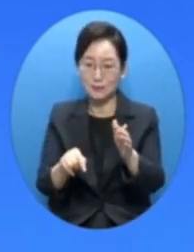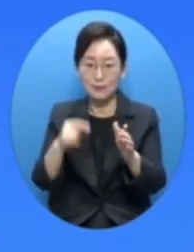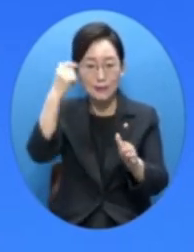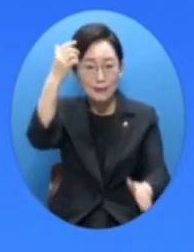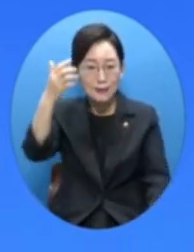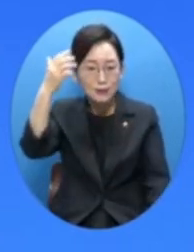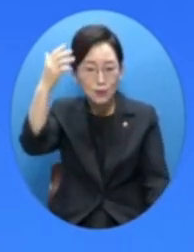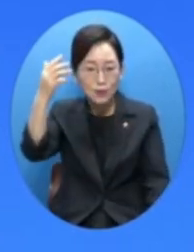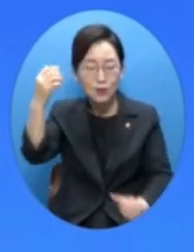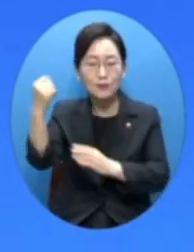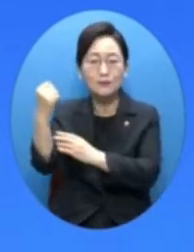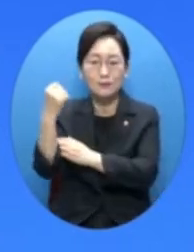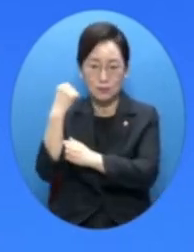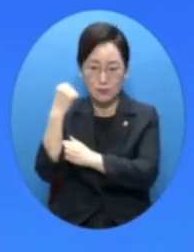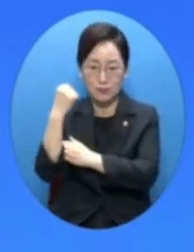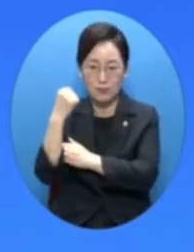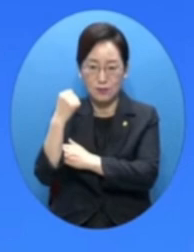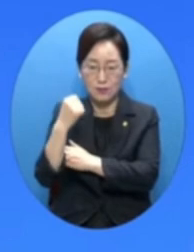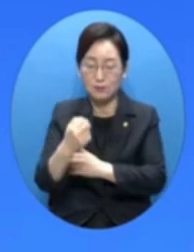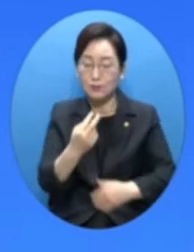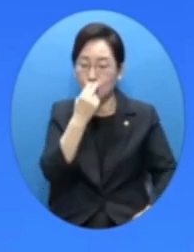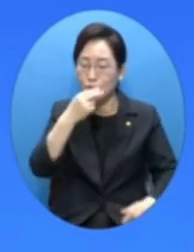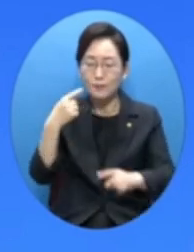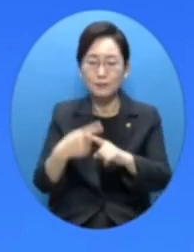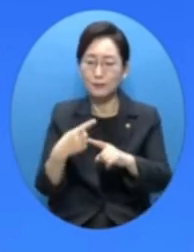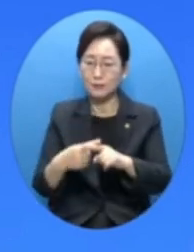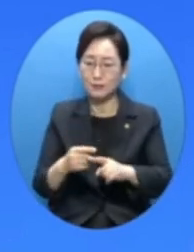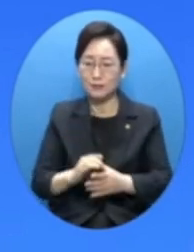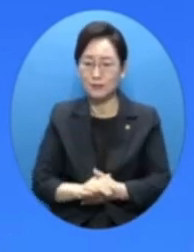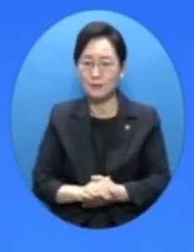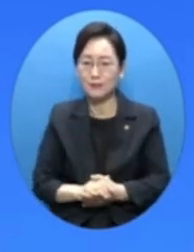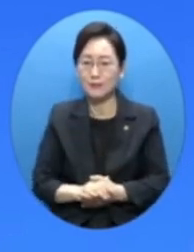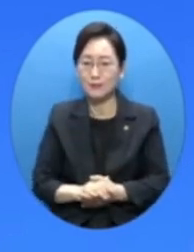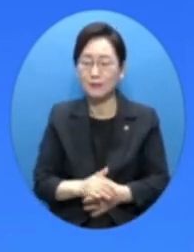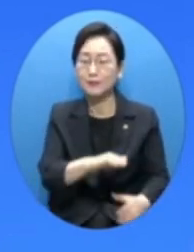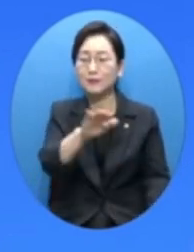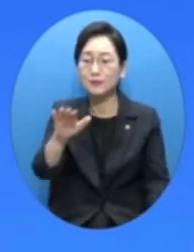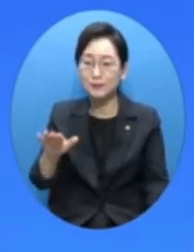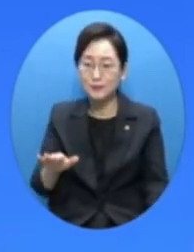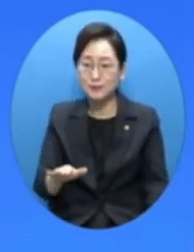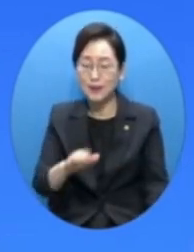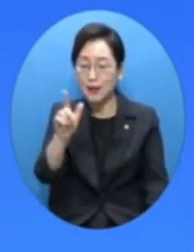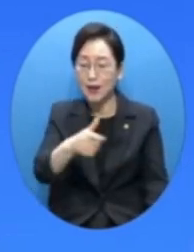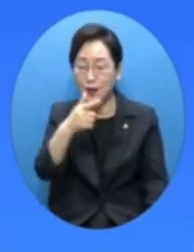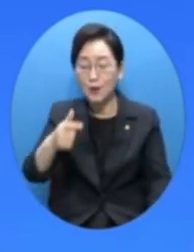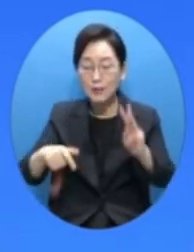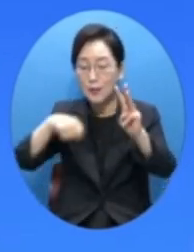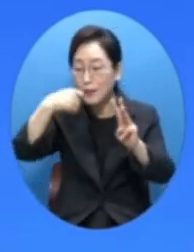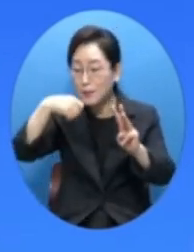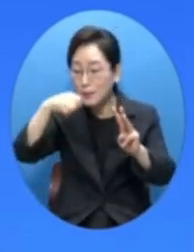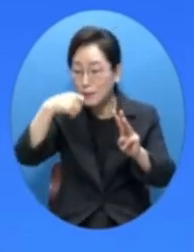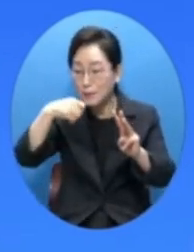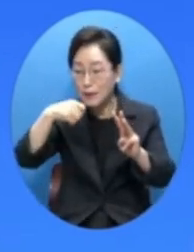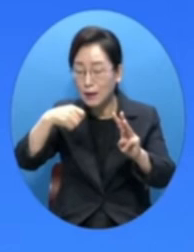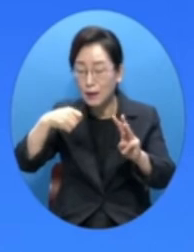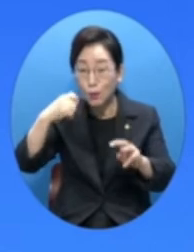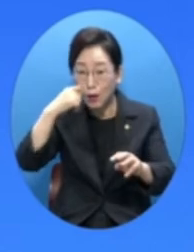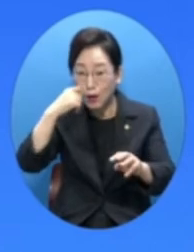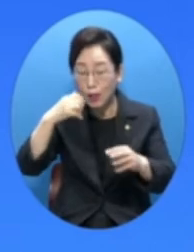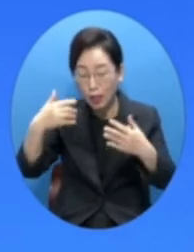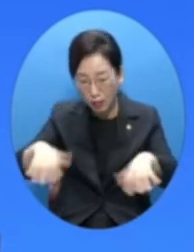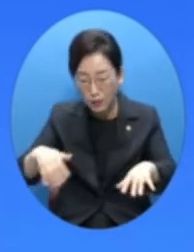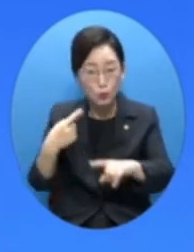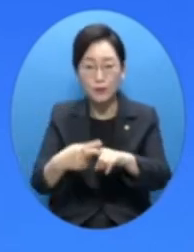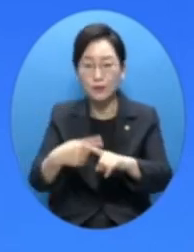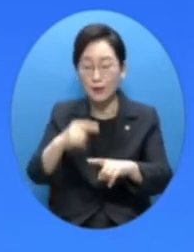영적인 능력이요 영적인 호흡인 것입니다. 우리가 하루 세끼 밥을 먹지 않으면 힘이 빠지는 것처럼 기도하지